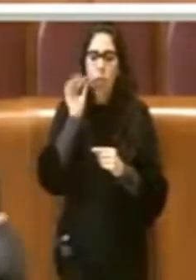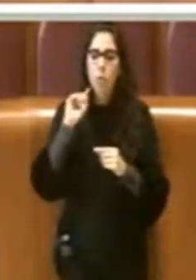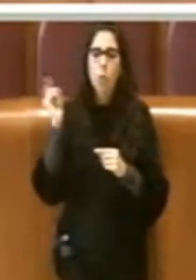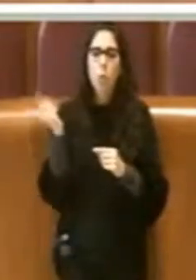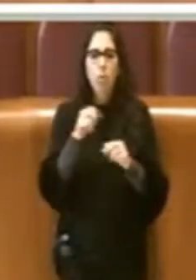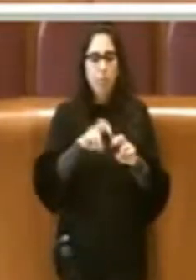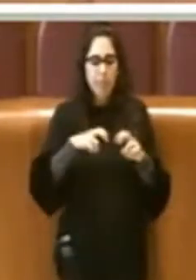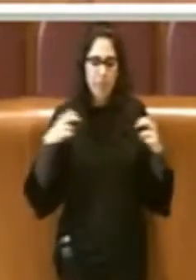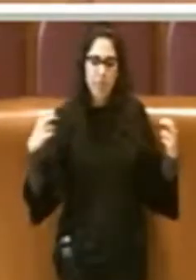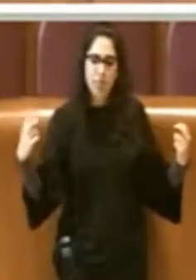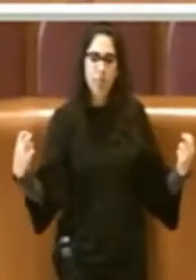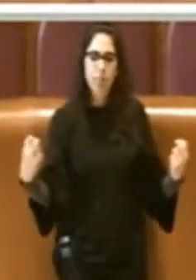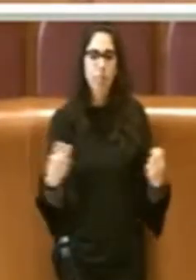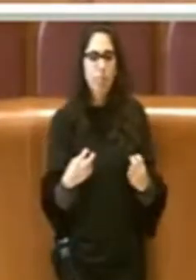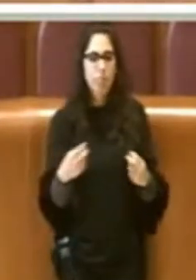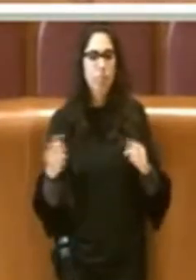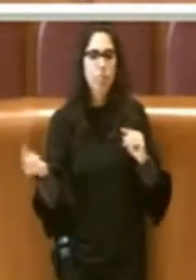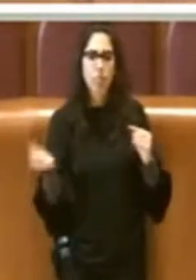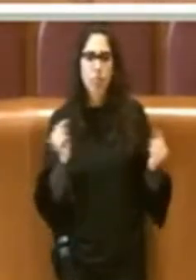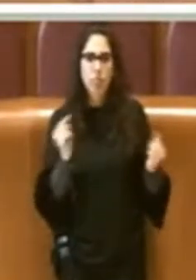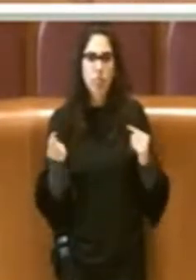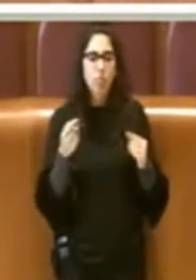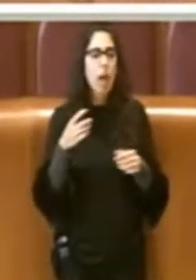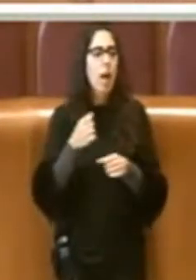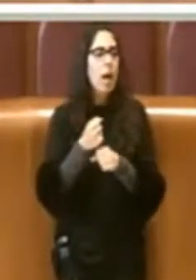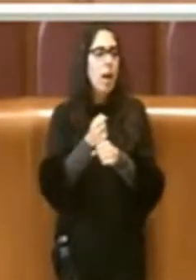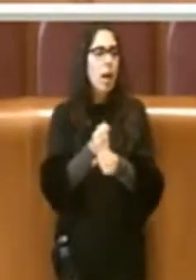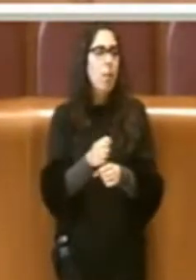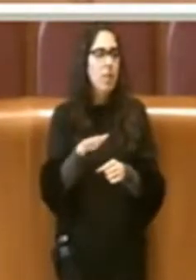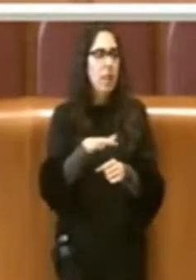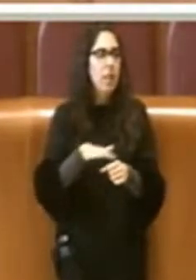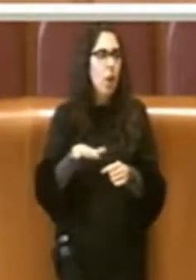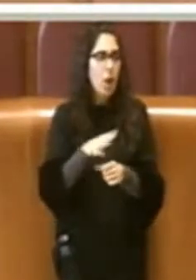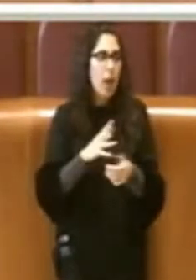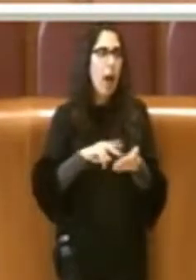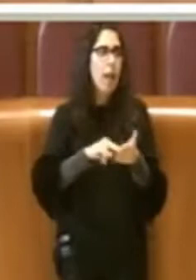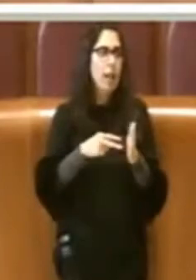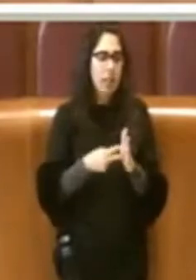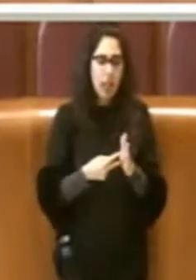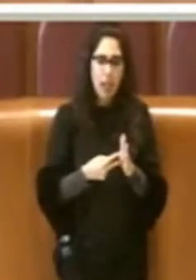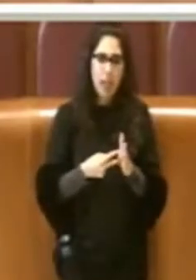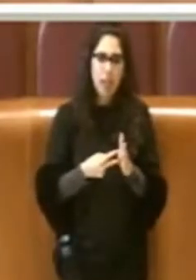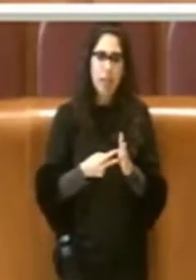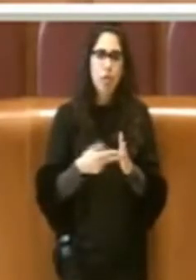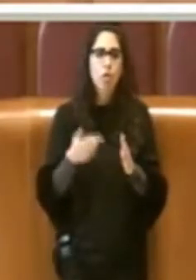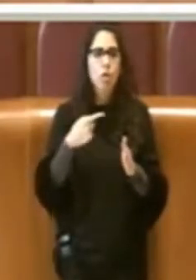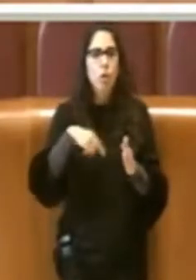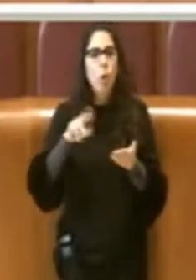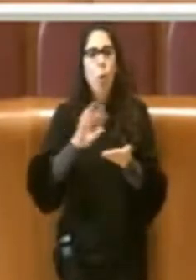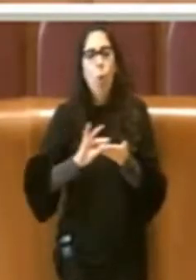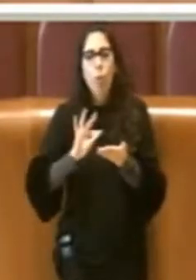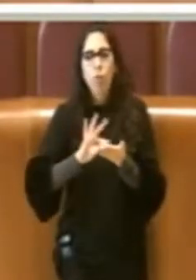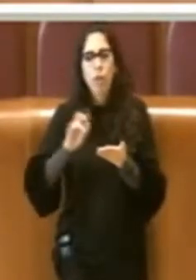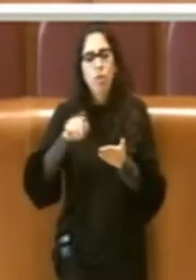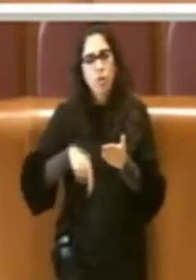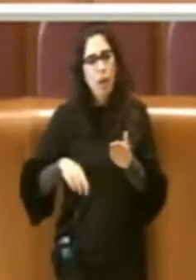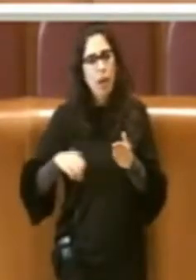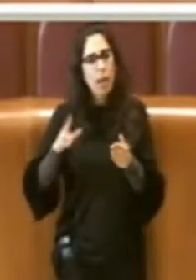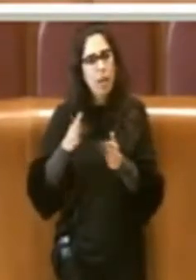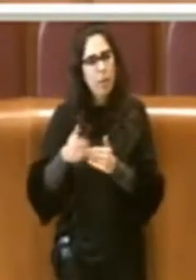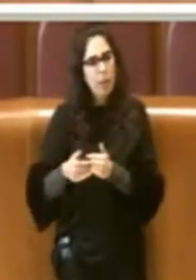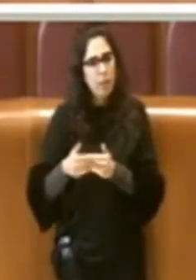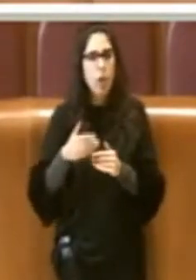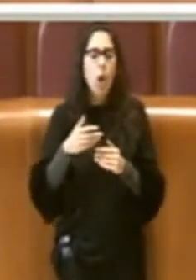davanti a un tavolo, rappresentanti locali, tecnici, nostri uffici anche del Dipartimento,